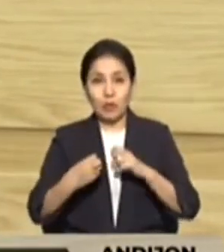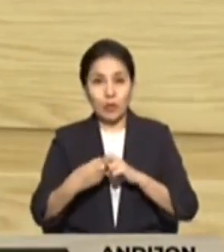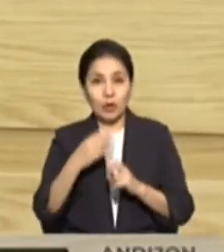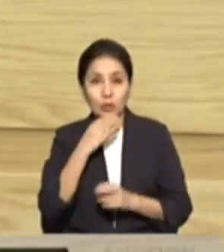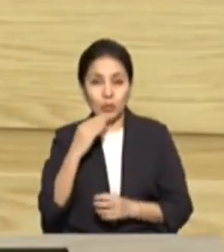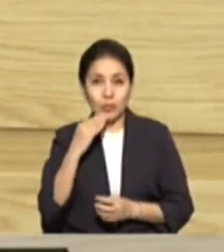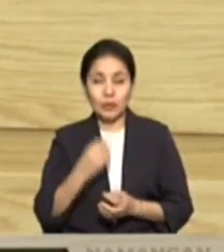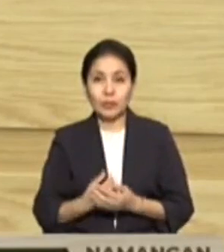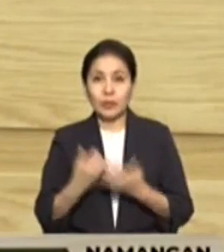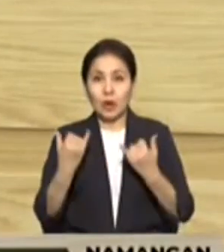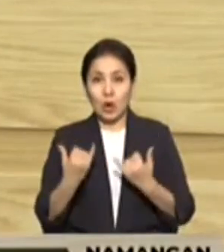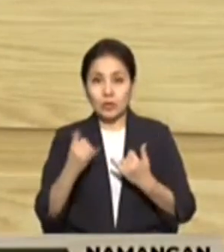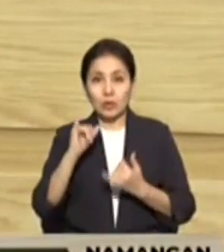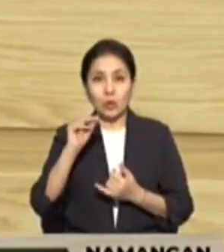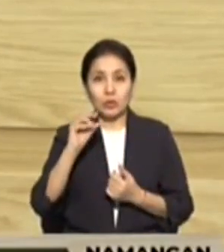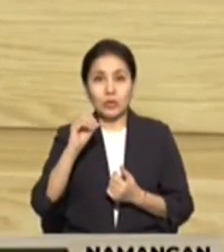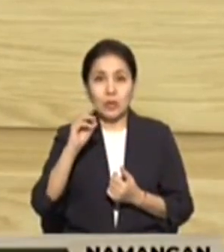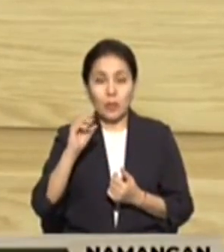bor. Hozir endi Uchtepa,